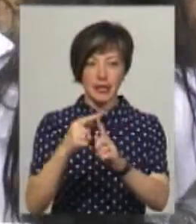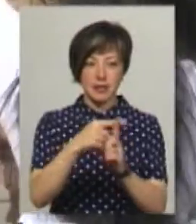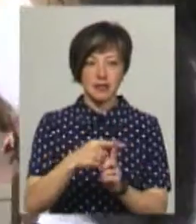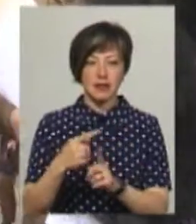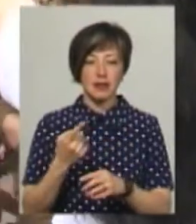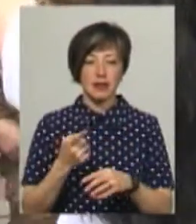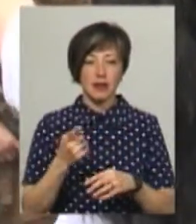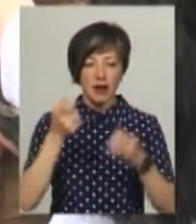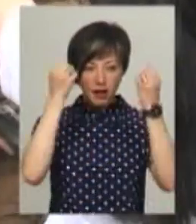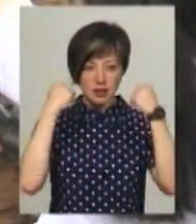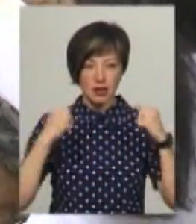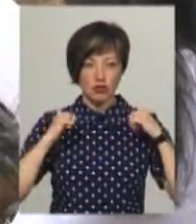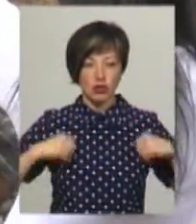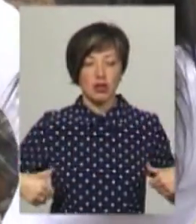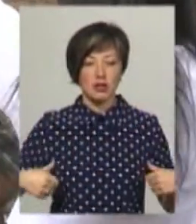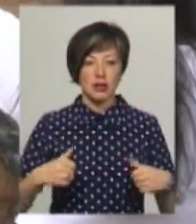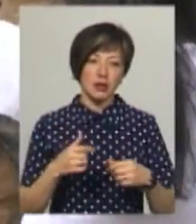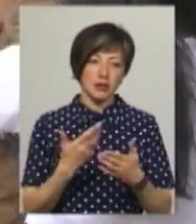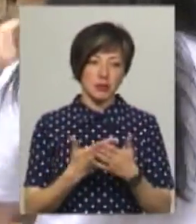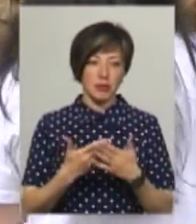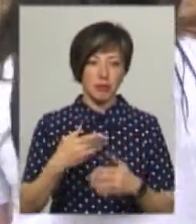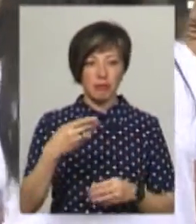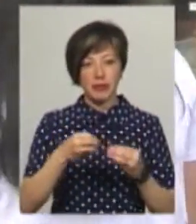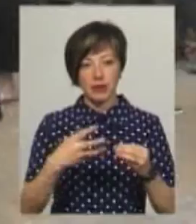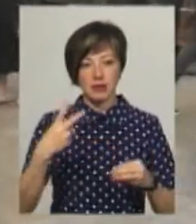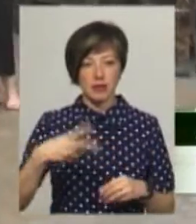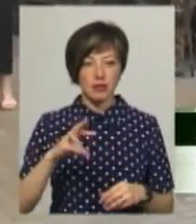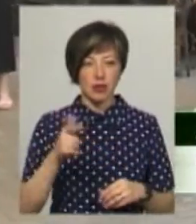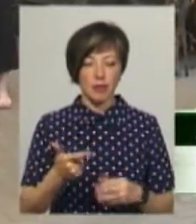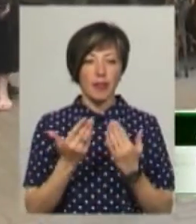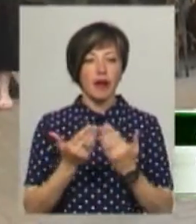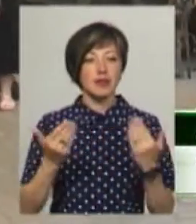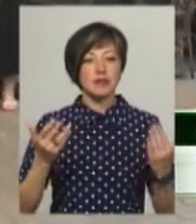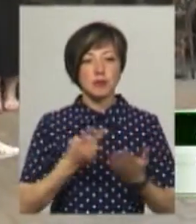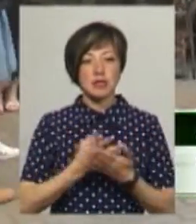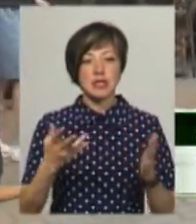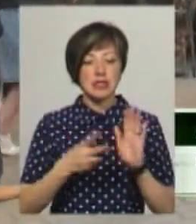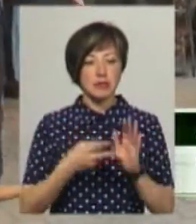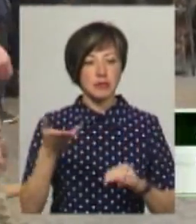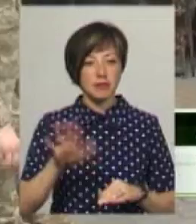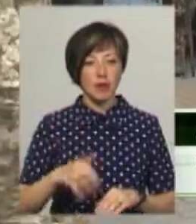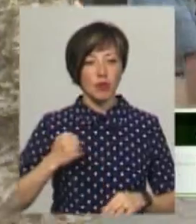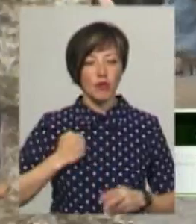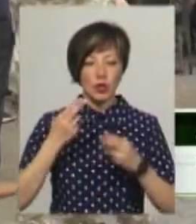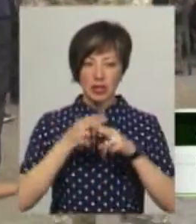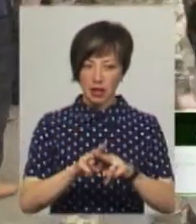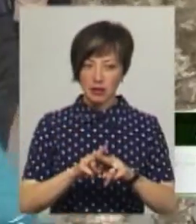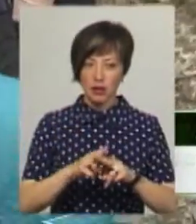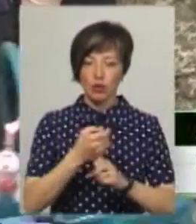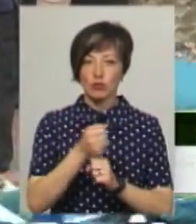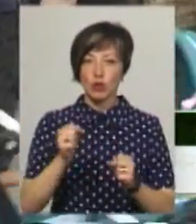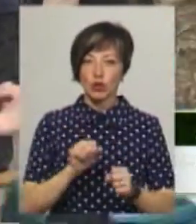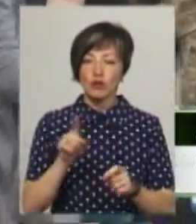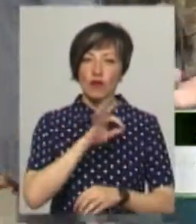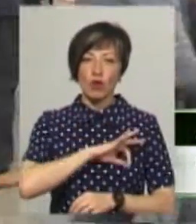вебін, каска. Плюс-мінус на мені 15-20 кілограм. На виставці представлено 7 одиниць бойової техніки та військового озброєння,